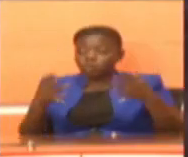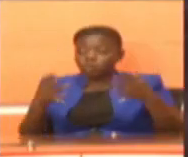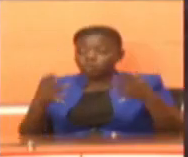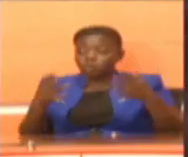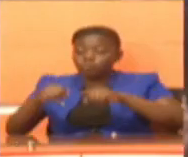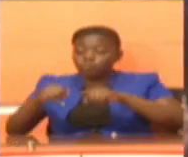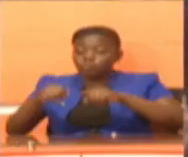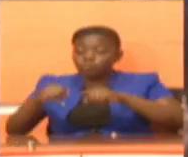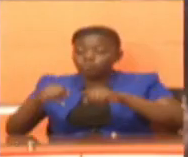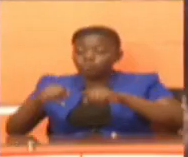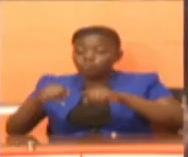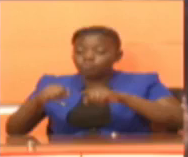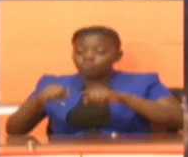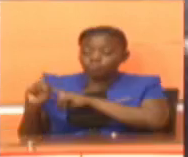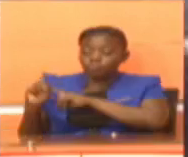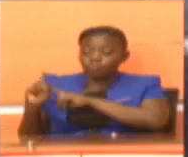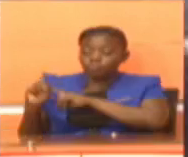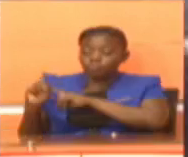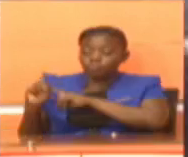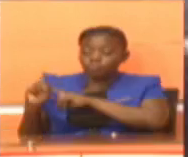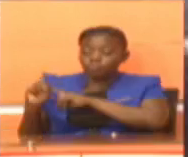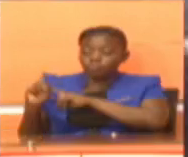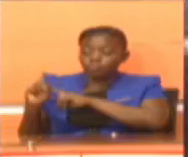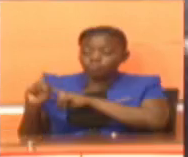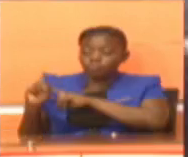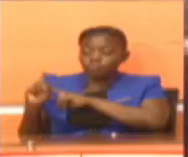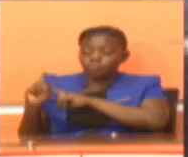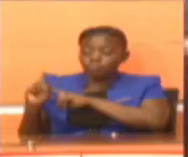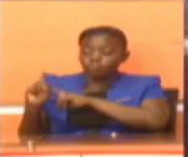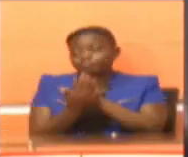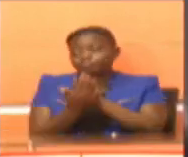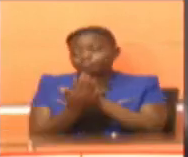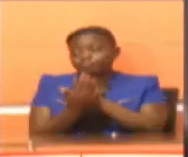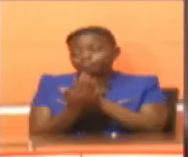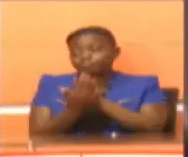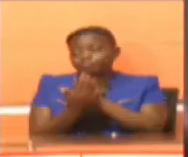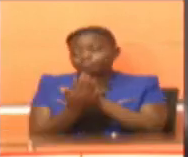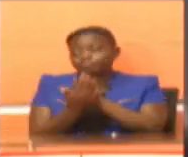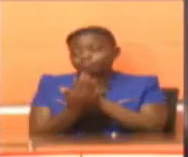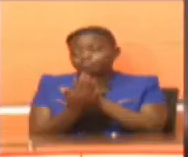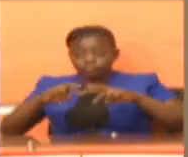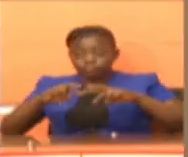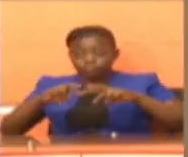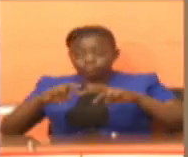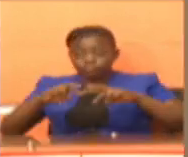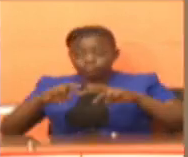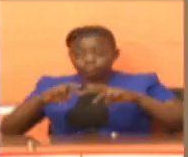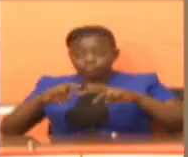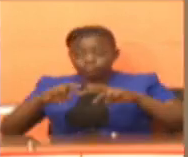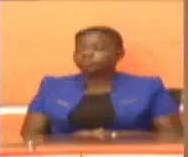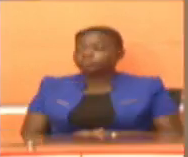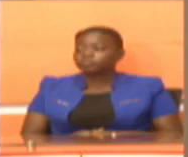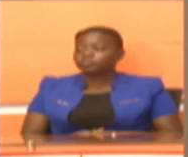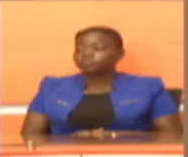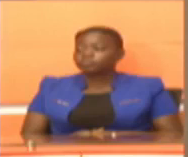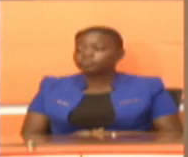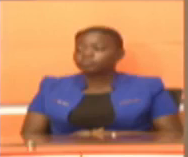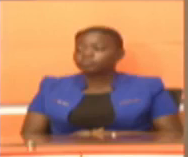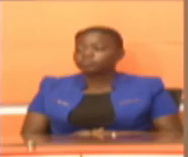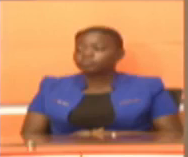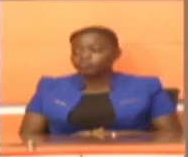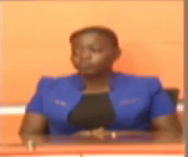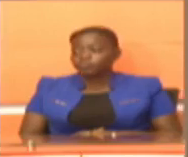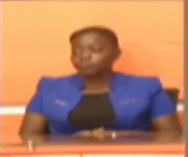ssaako n'abakakuuma ategeeza nti ensonga yakuzikwasa poliisi byongere okunoonyereza koze ensobi baba